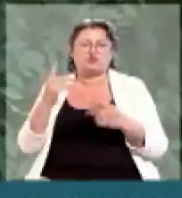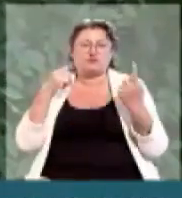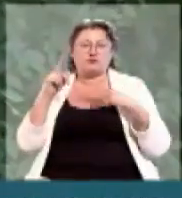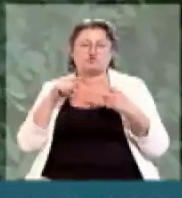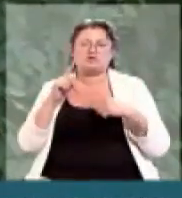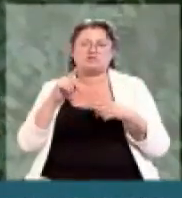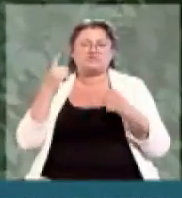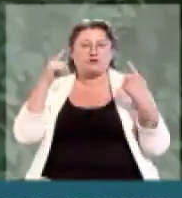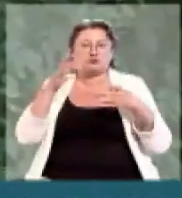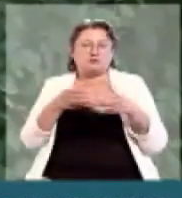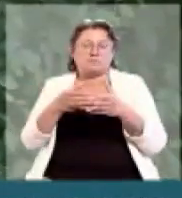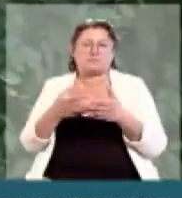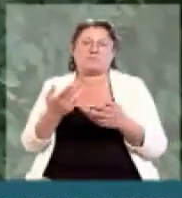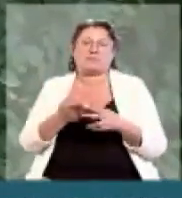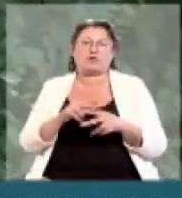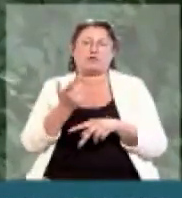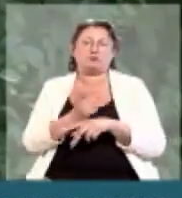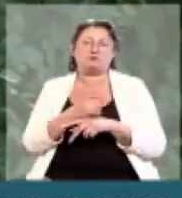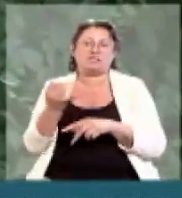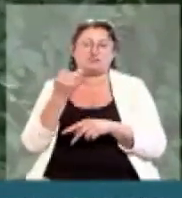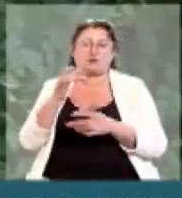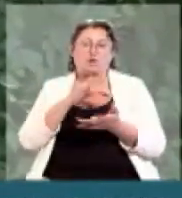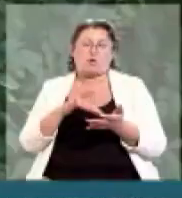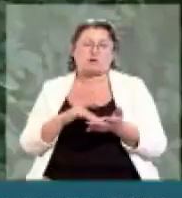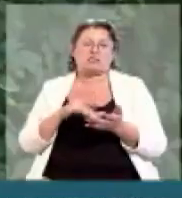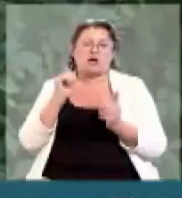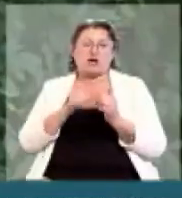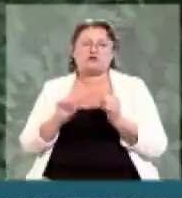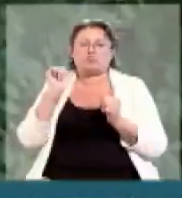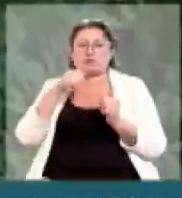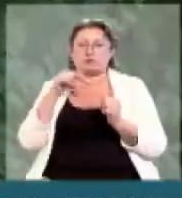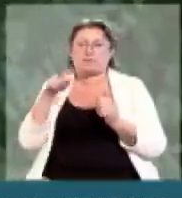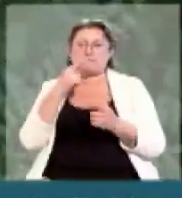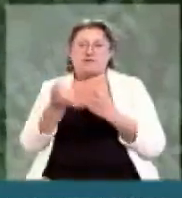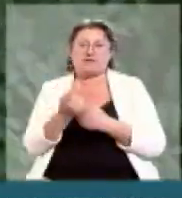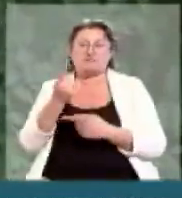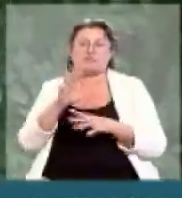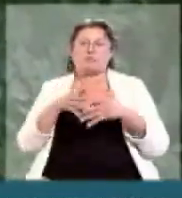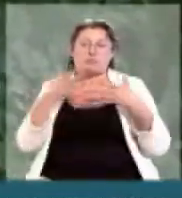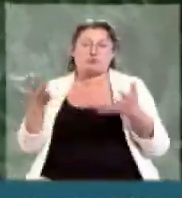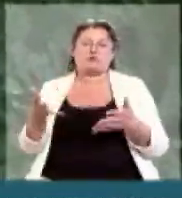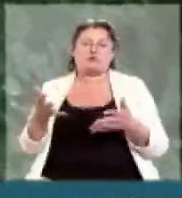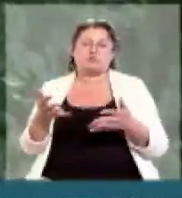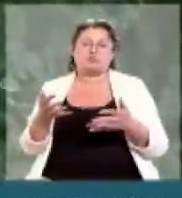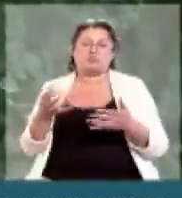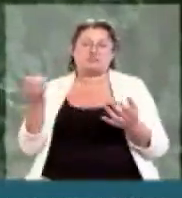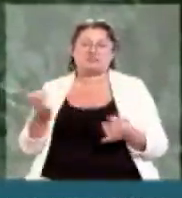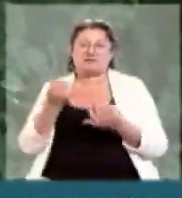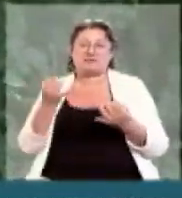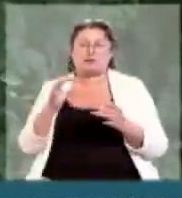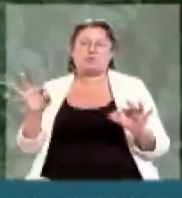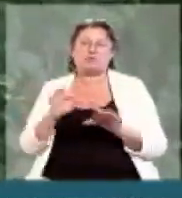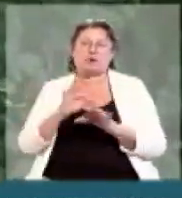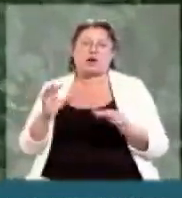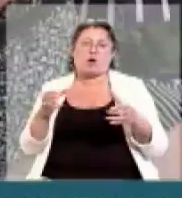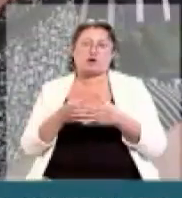творческие силы. Это очень интересный творческий музыкальный город. И с каждым годом там появляется все больше интересных